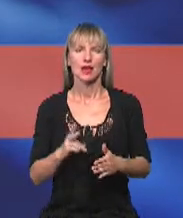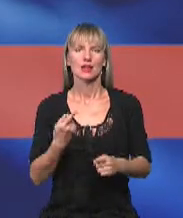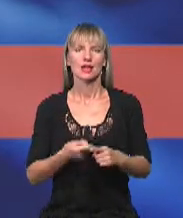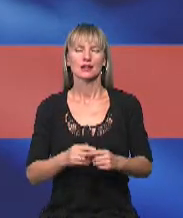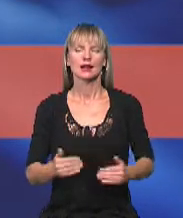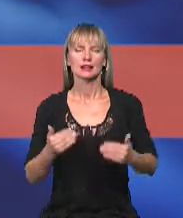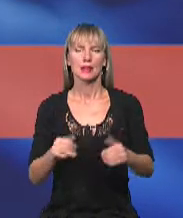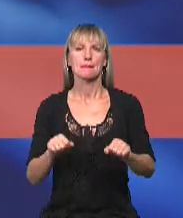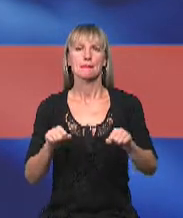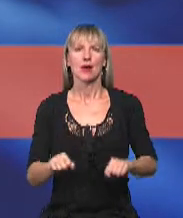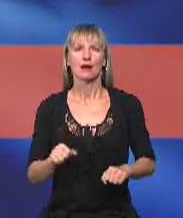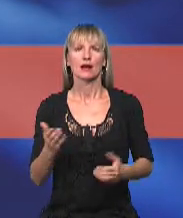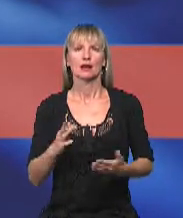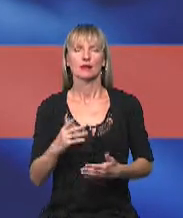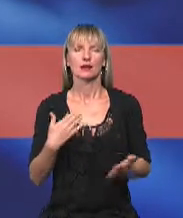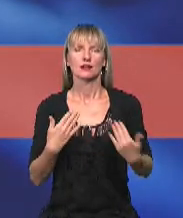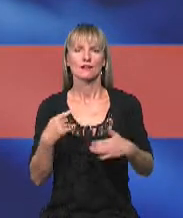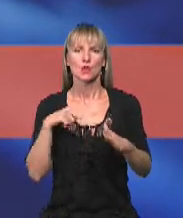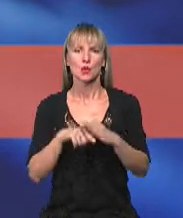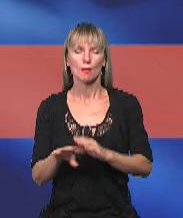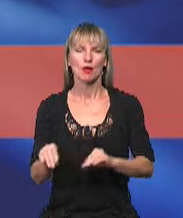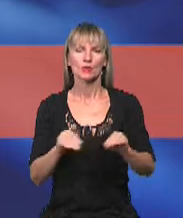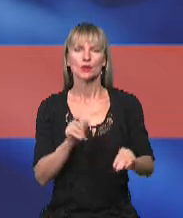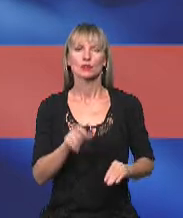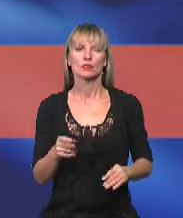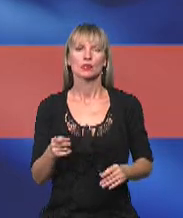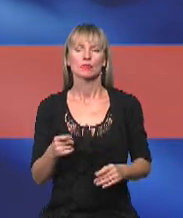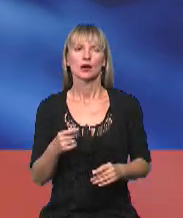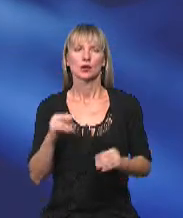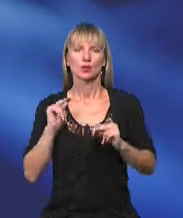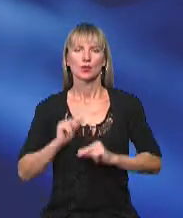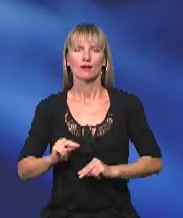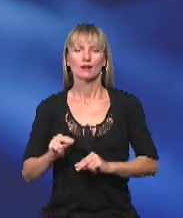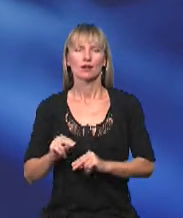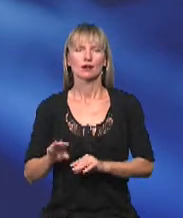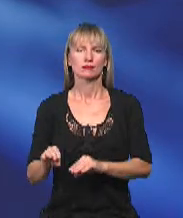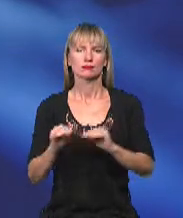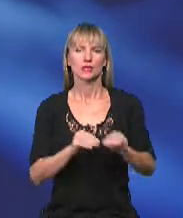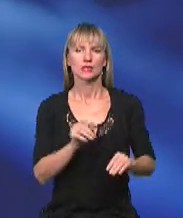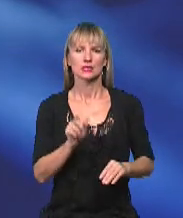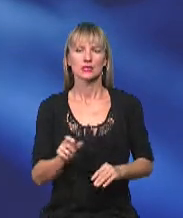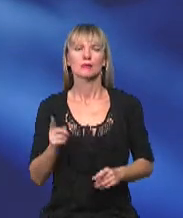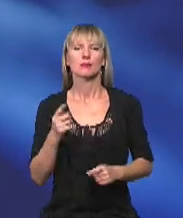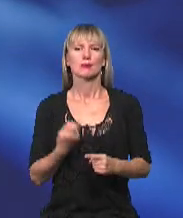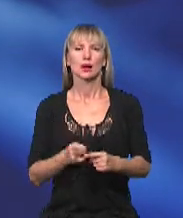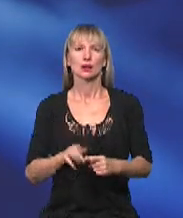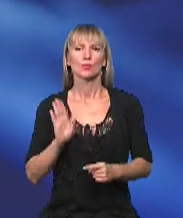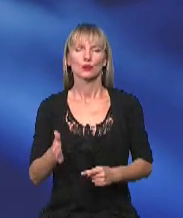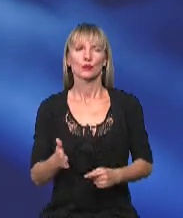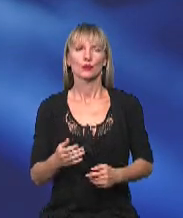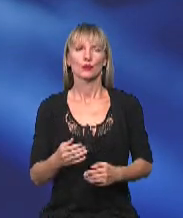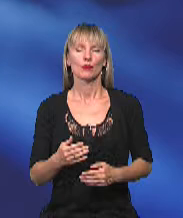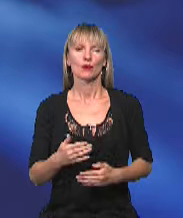етапі правок, які би стосувалися виборчих прав внутрішньопереміщених осіб і трудових мігрантів. Тому ми будемо наполягати на тому,